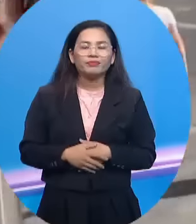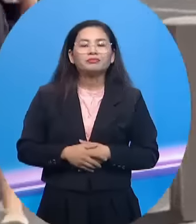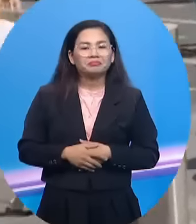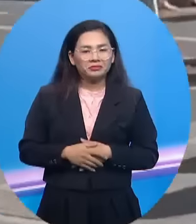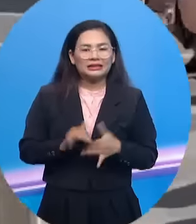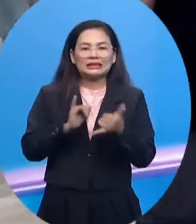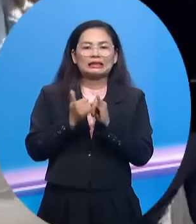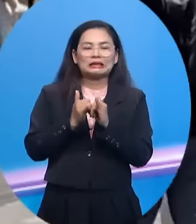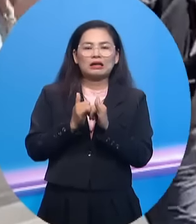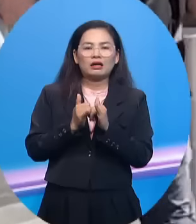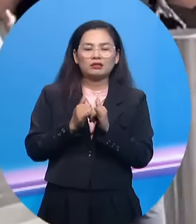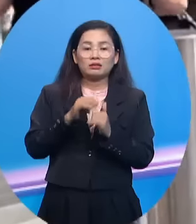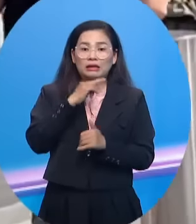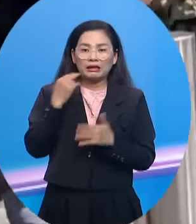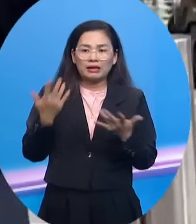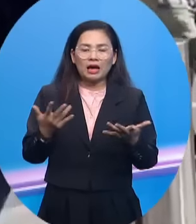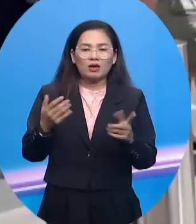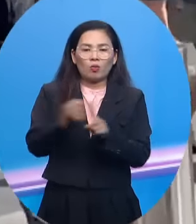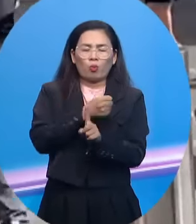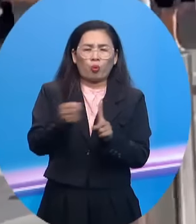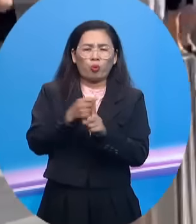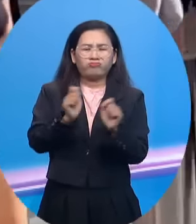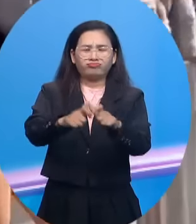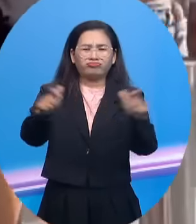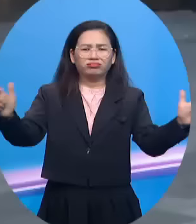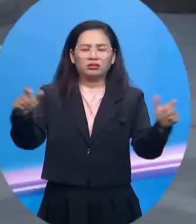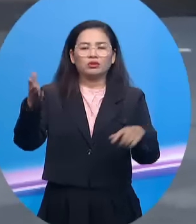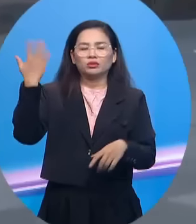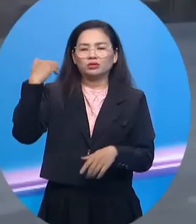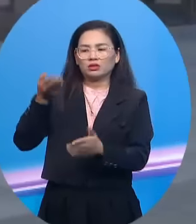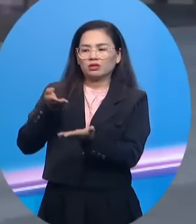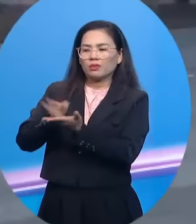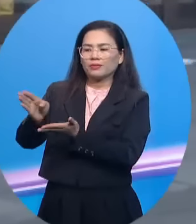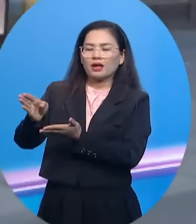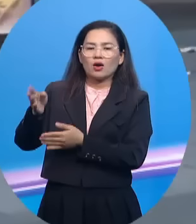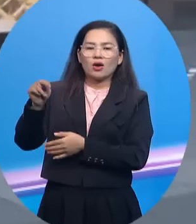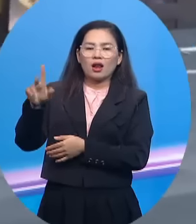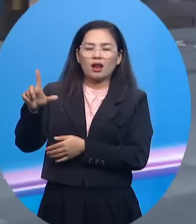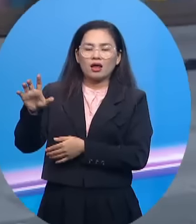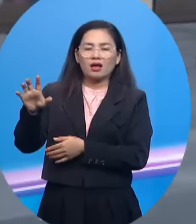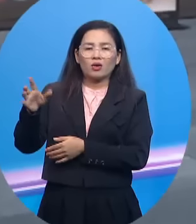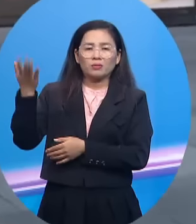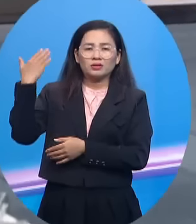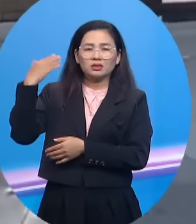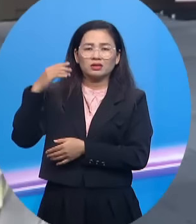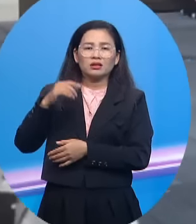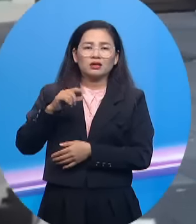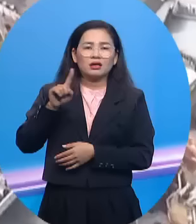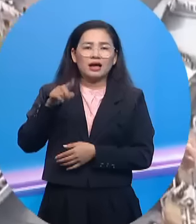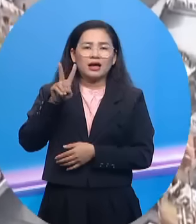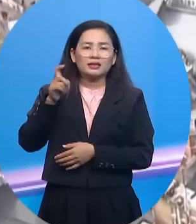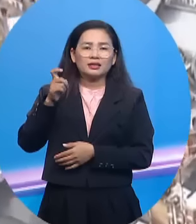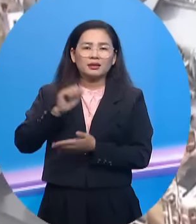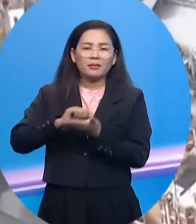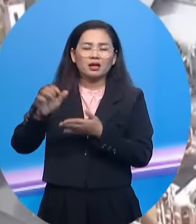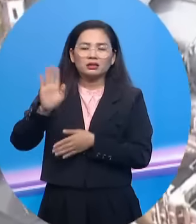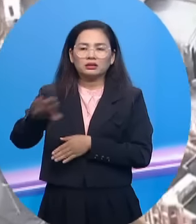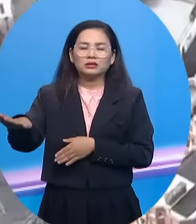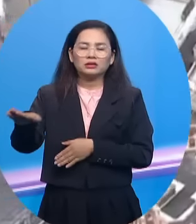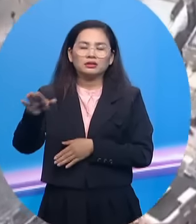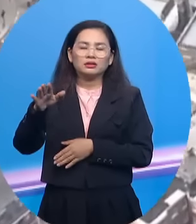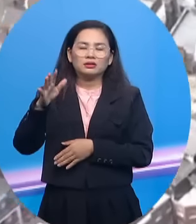xảy ra trong bối cảnh nước Anh bùng phát bạo loạn sau vụ đâm dao ở vùng England hôm 29 tháng 7 khiến 3 bé gái thiệt mạng và 10